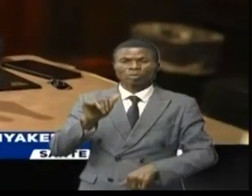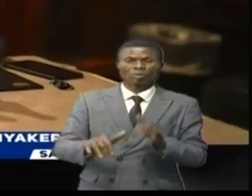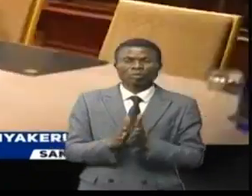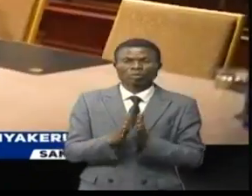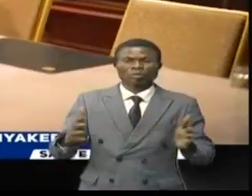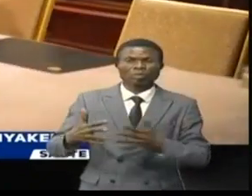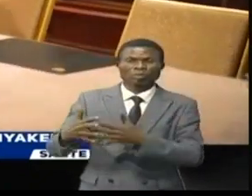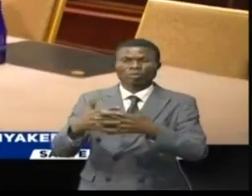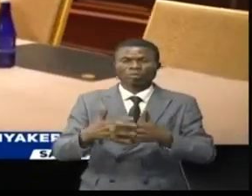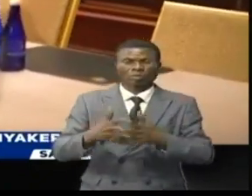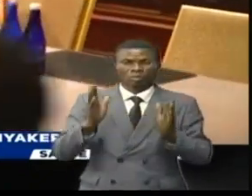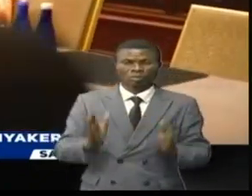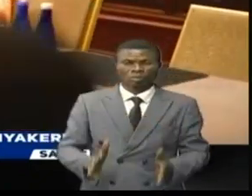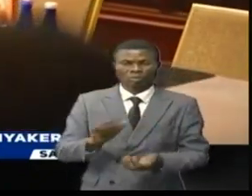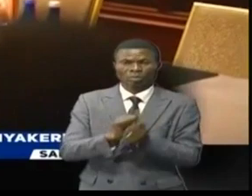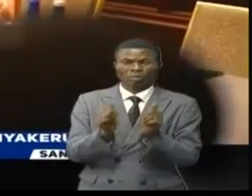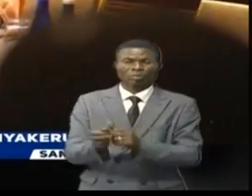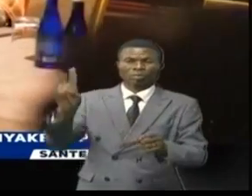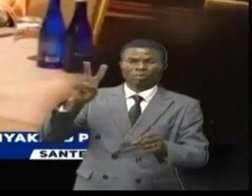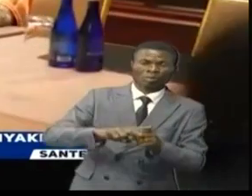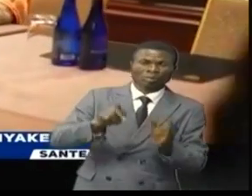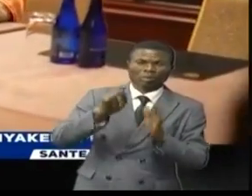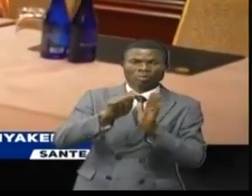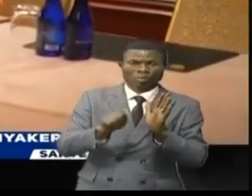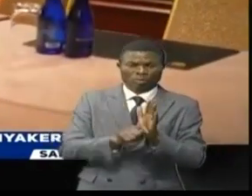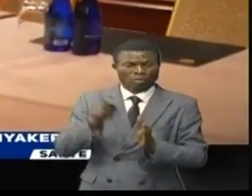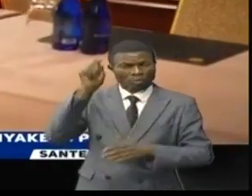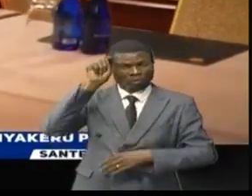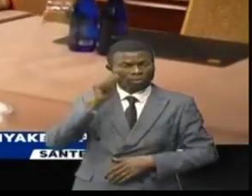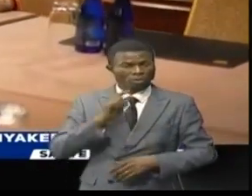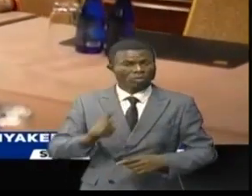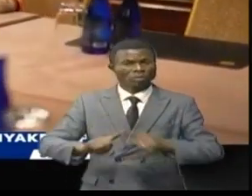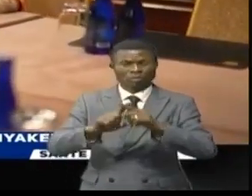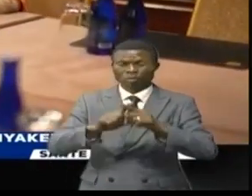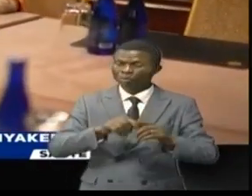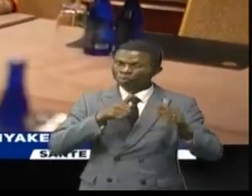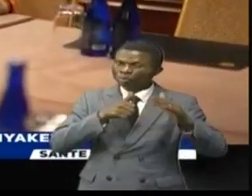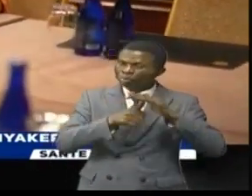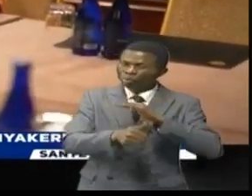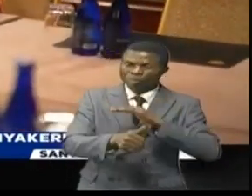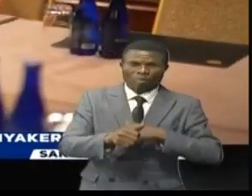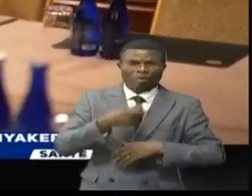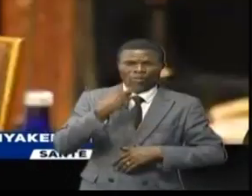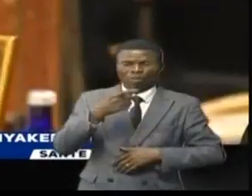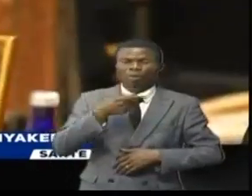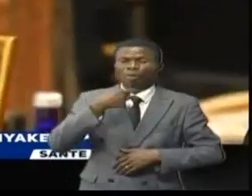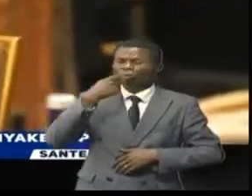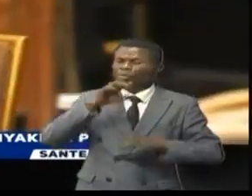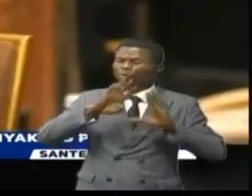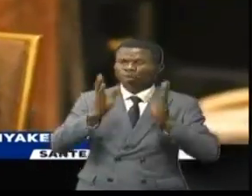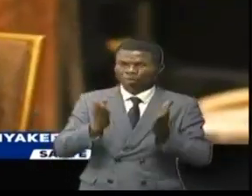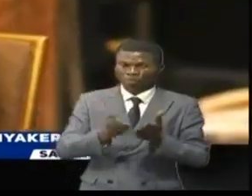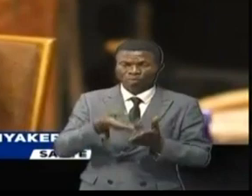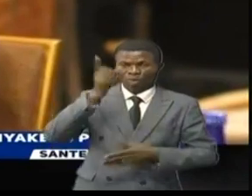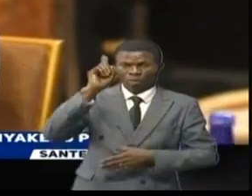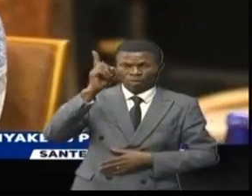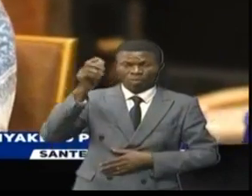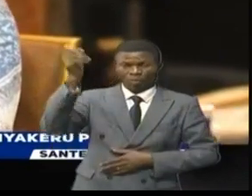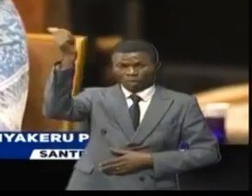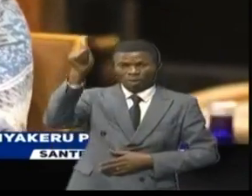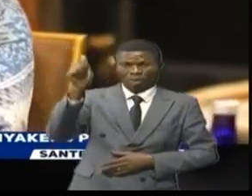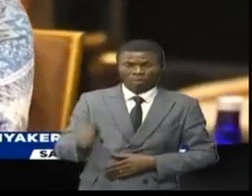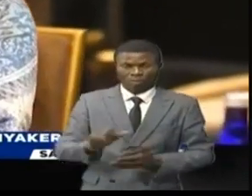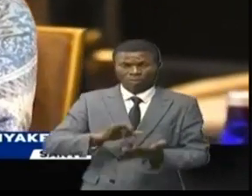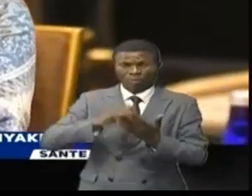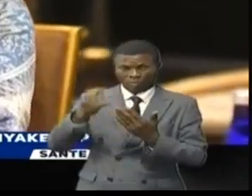général des Nations Unies sur la violence sexuelle dans les conflits n'a pas caché son enthousiasme pour ce projet, le premier en Afrique, et